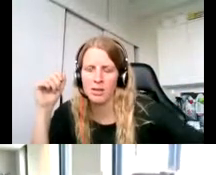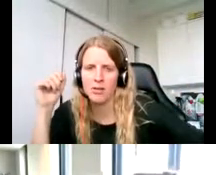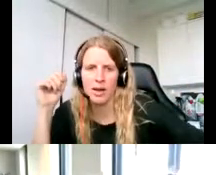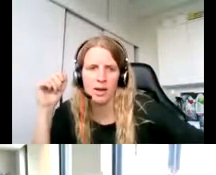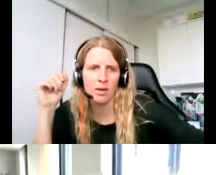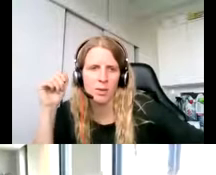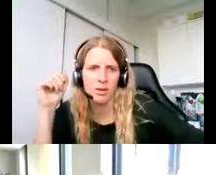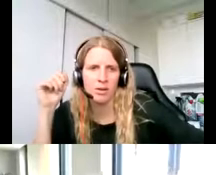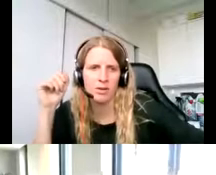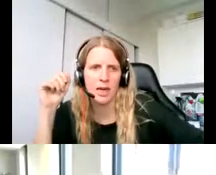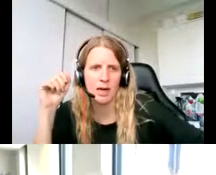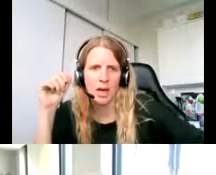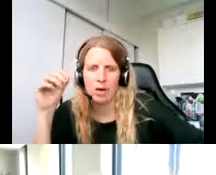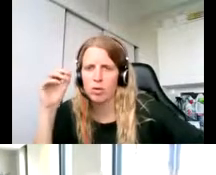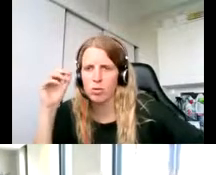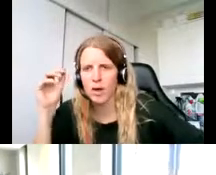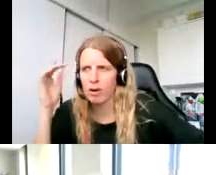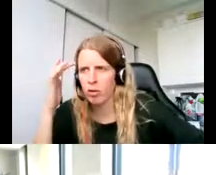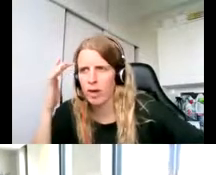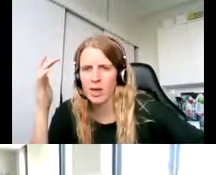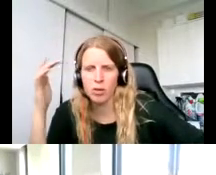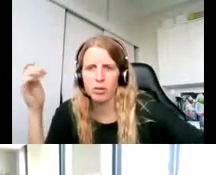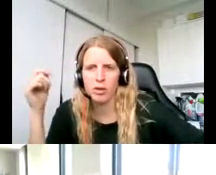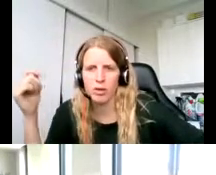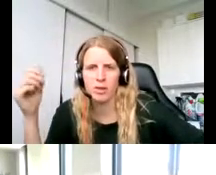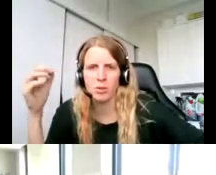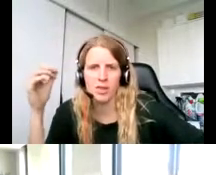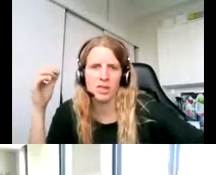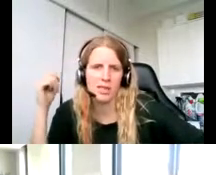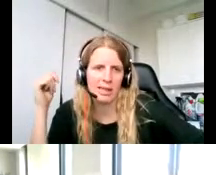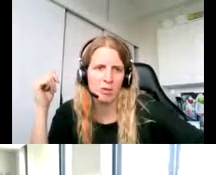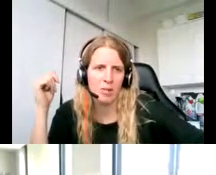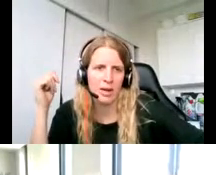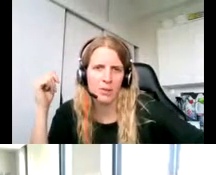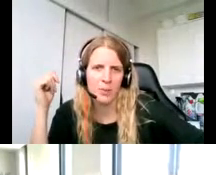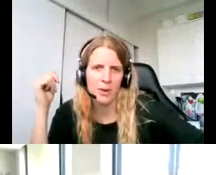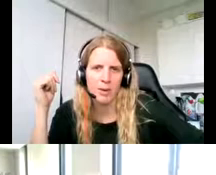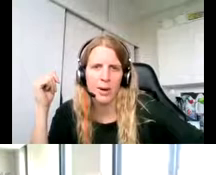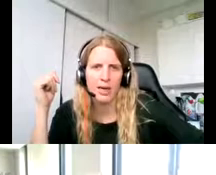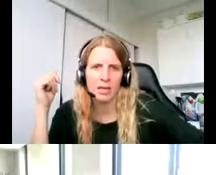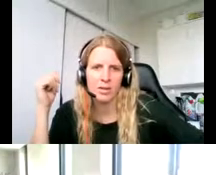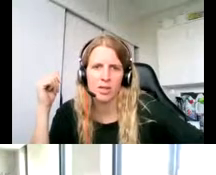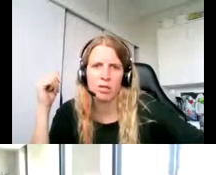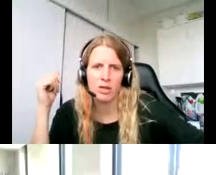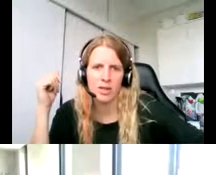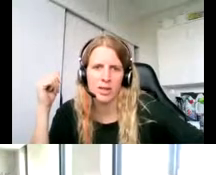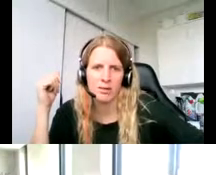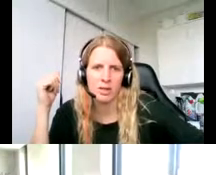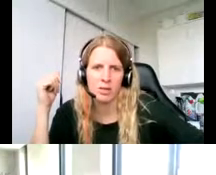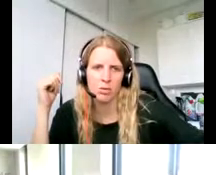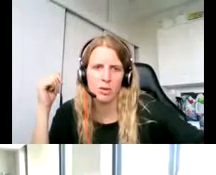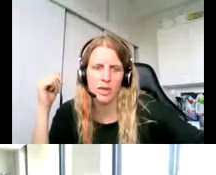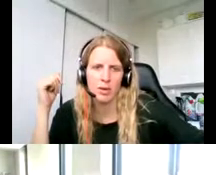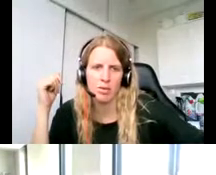het eten veilig en wel verdelen. Je moet gewoon eigenlijk volledig in je hoofd houden dat de bubbels gescheiden moeten blijven. Maar activiteiten kunnen zeker